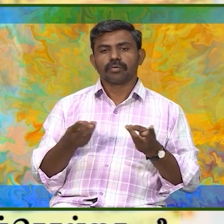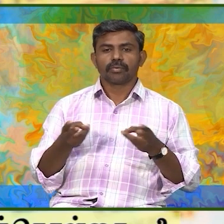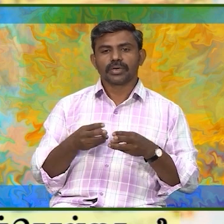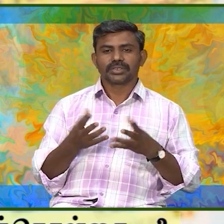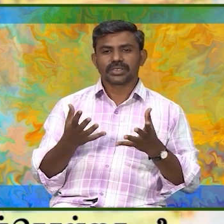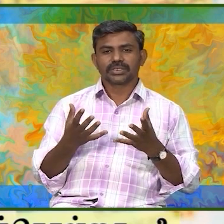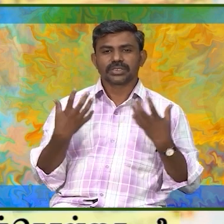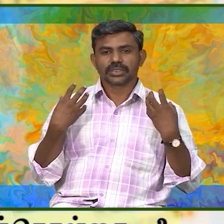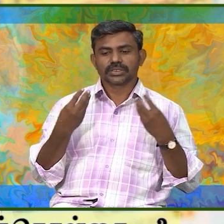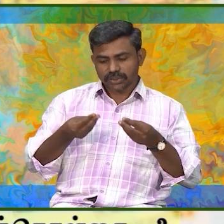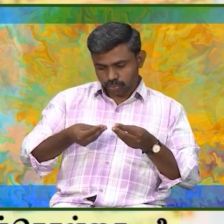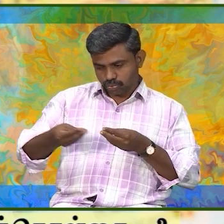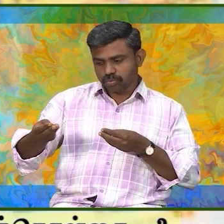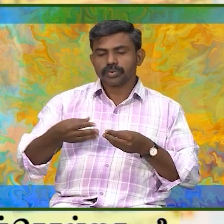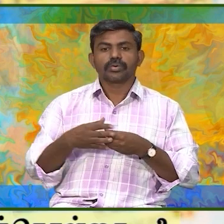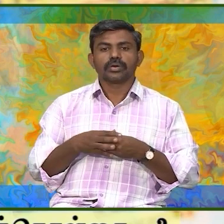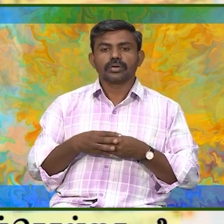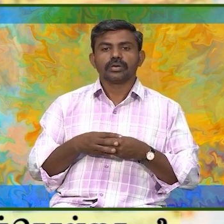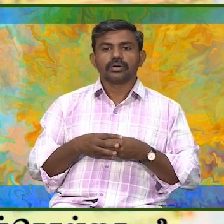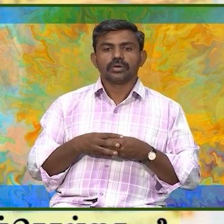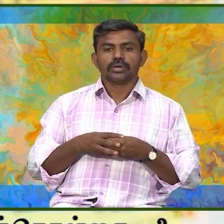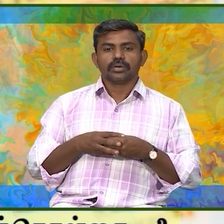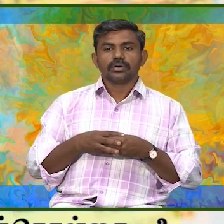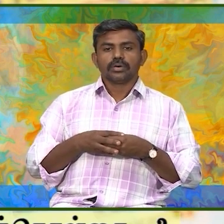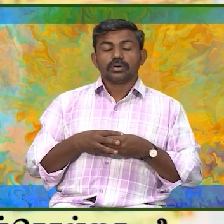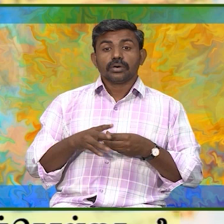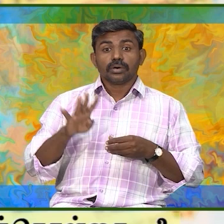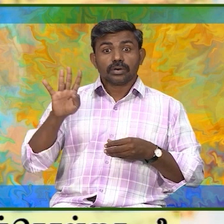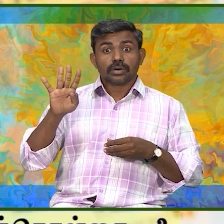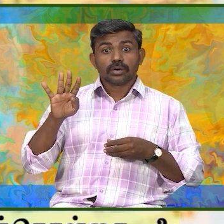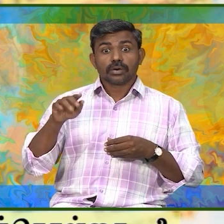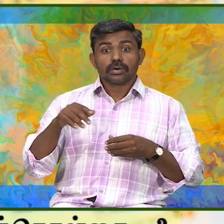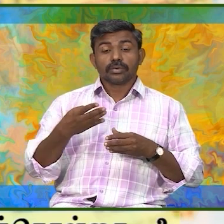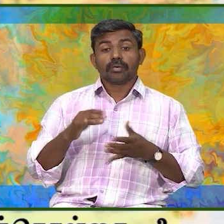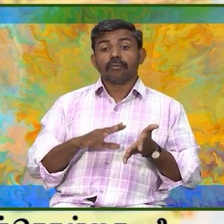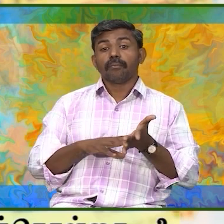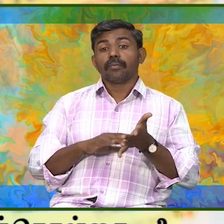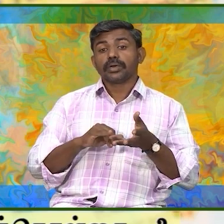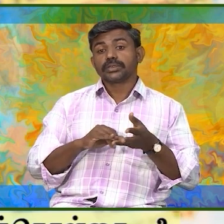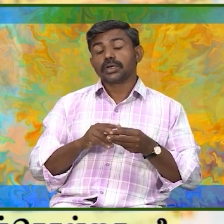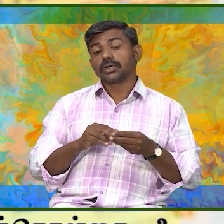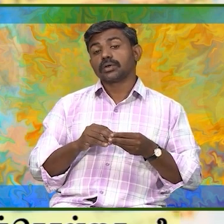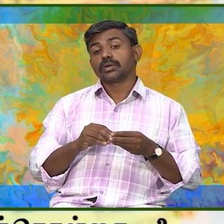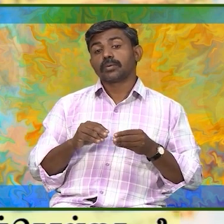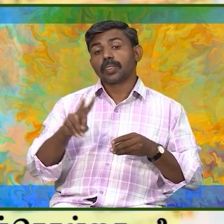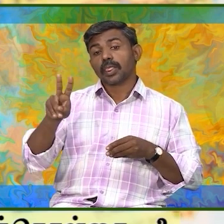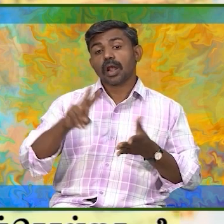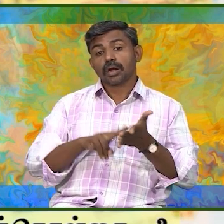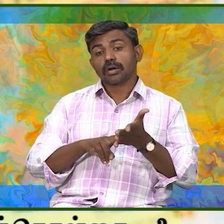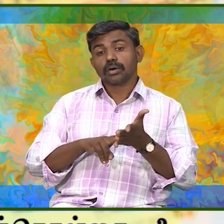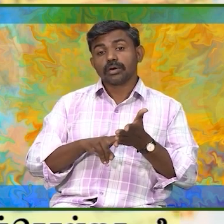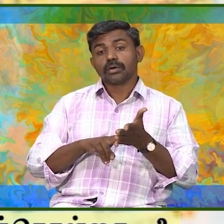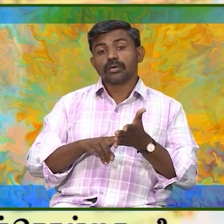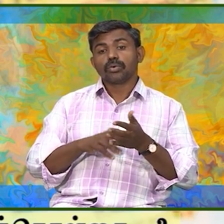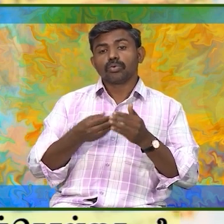ஃபார்மாலிட்டிஸ்லாம் இருக்காது, நம்ம எளிதாக போயிட்டு வர்றதற்காக இந்த நான்கு நாடுகளும் வங்கதேசம், இந்தியா, பூட்டான் மற்றும் நேபாளம்